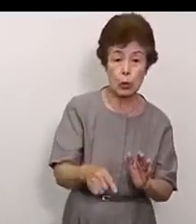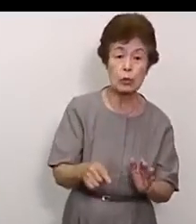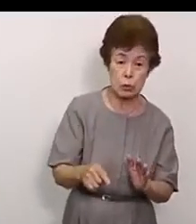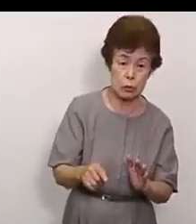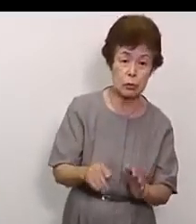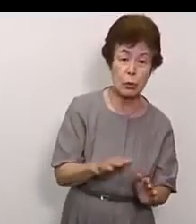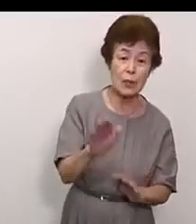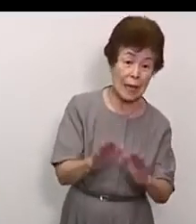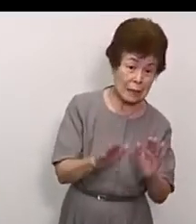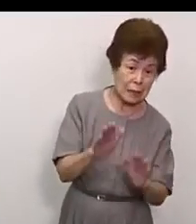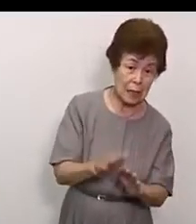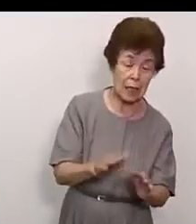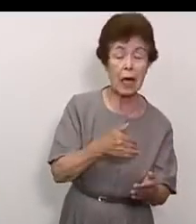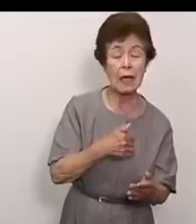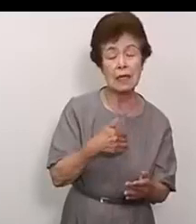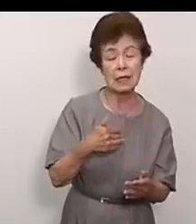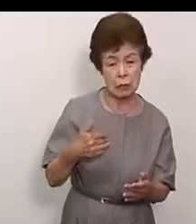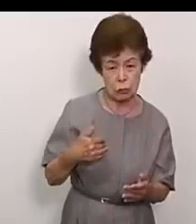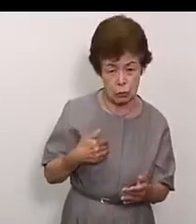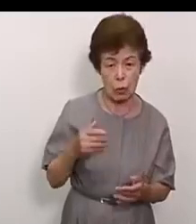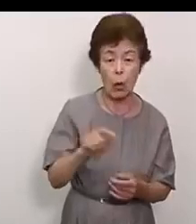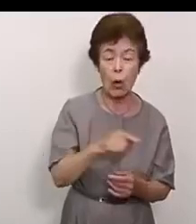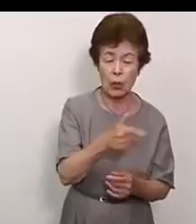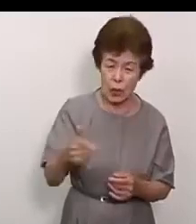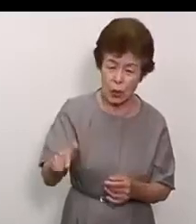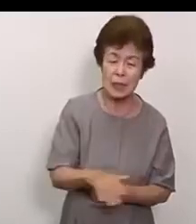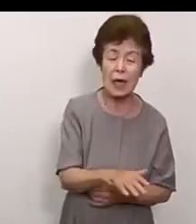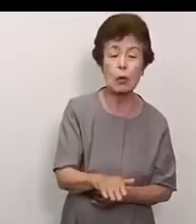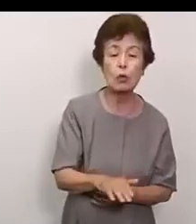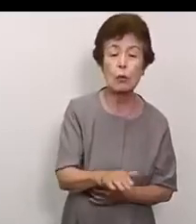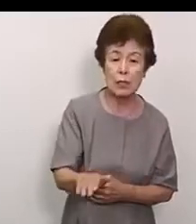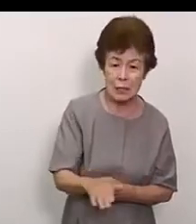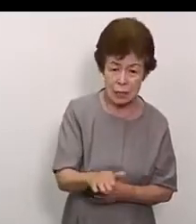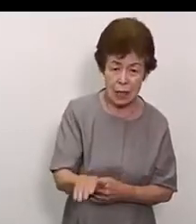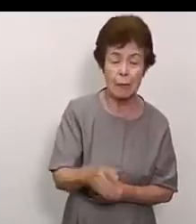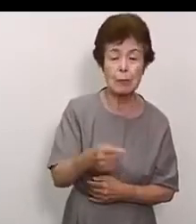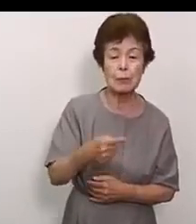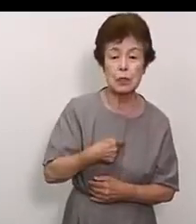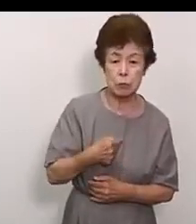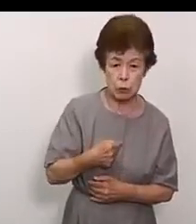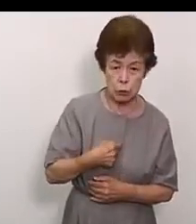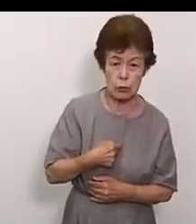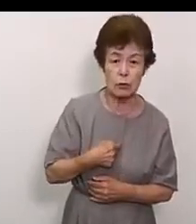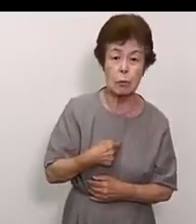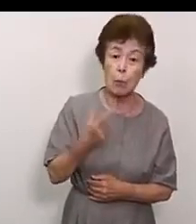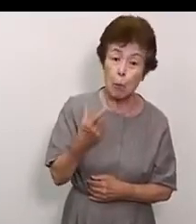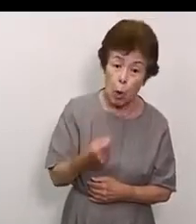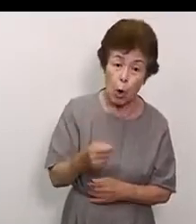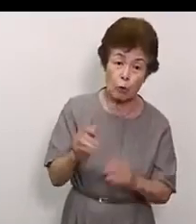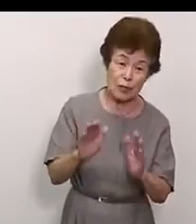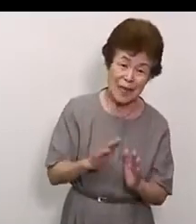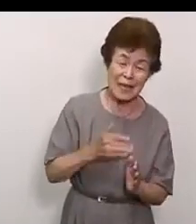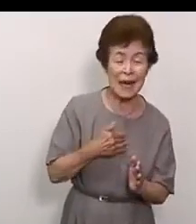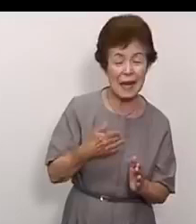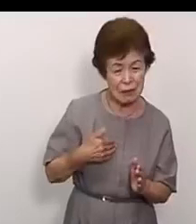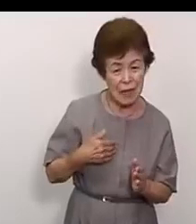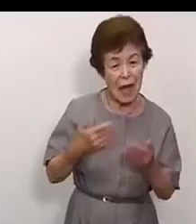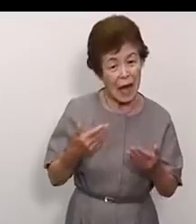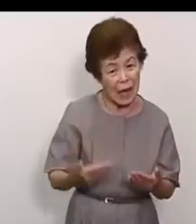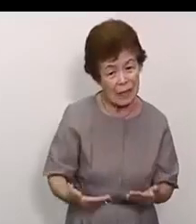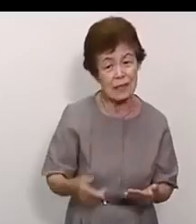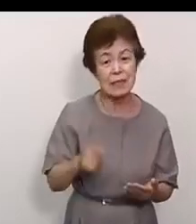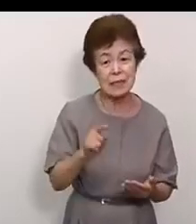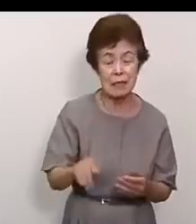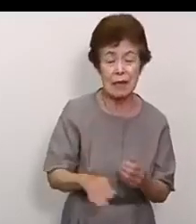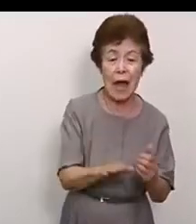てくると、いろんな子どもたちが、ああ自分もこう受け入れられてるんだなとか、安心で安全な環境